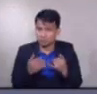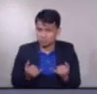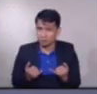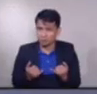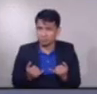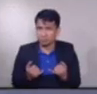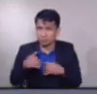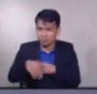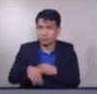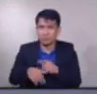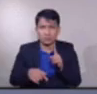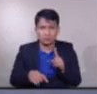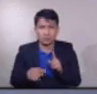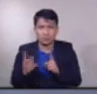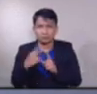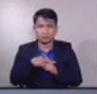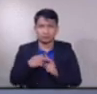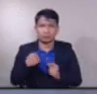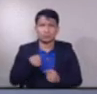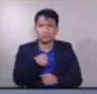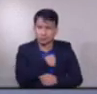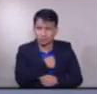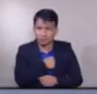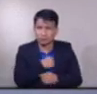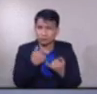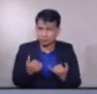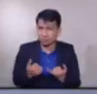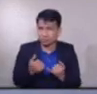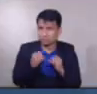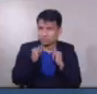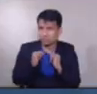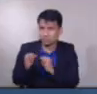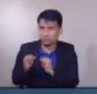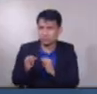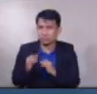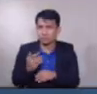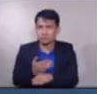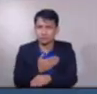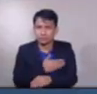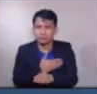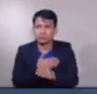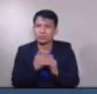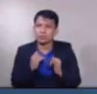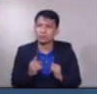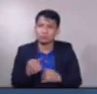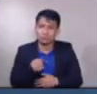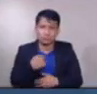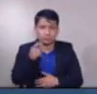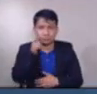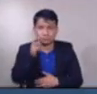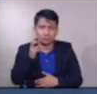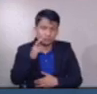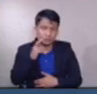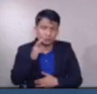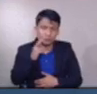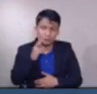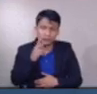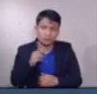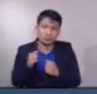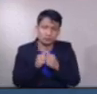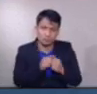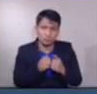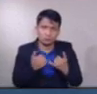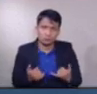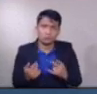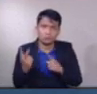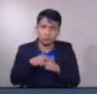Ngayong gabi, isang aplikante sa pagkasenador ang haharap sa matinding job interview. Ako po si Lucy Cruz Valdez